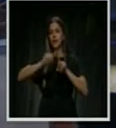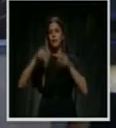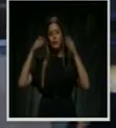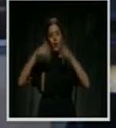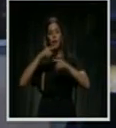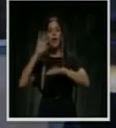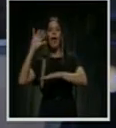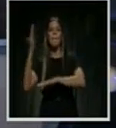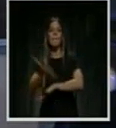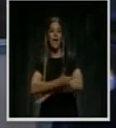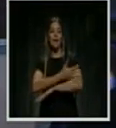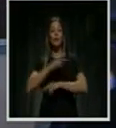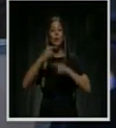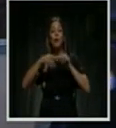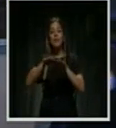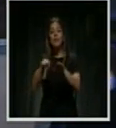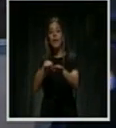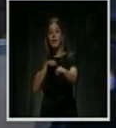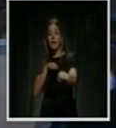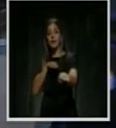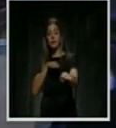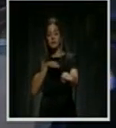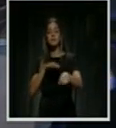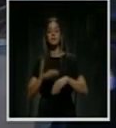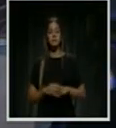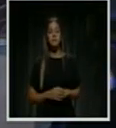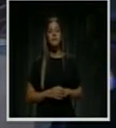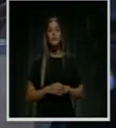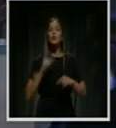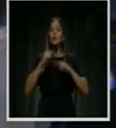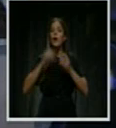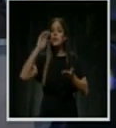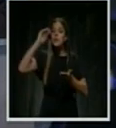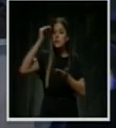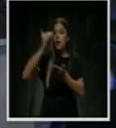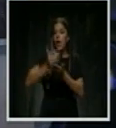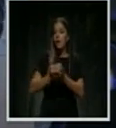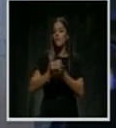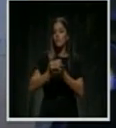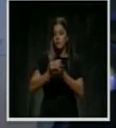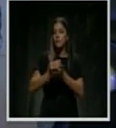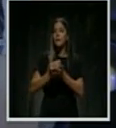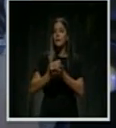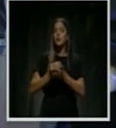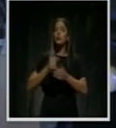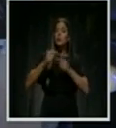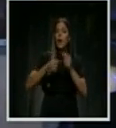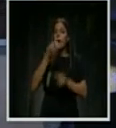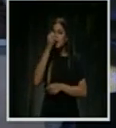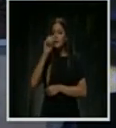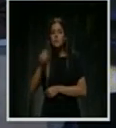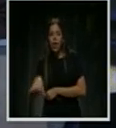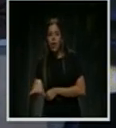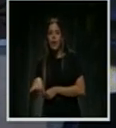l-ambjent, qed nindirizzaw it-traffiku, qed nindirizzaw is-sigurtà, qed nindirizzaw l-iskart,